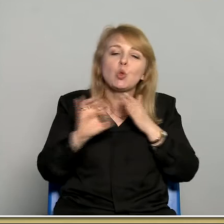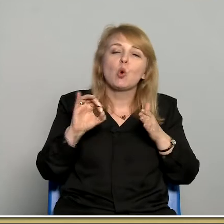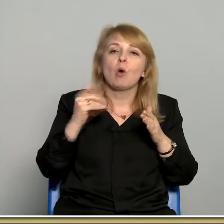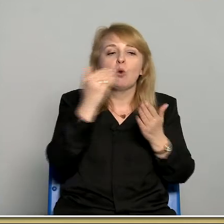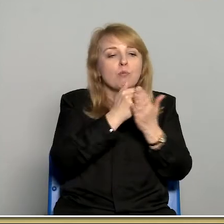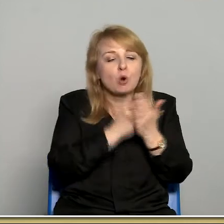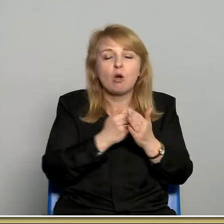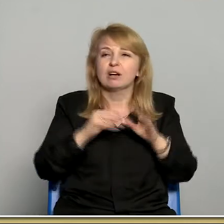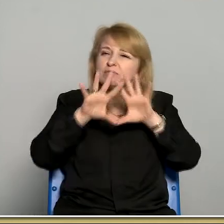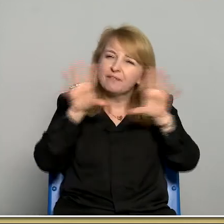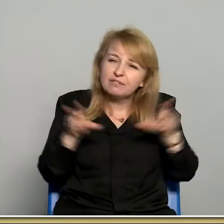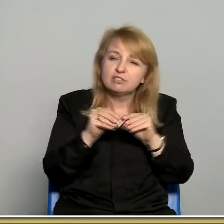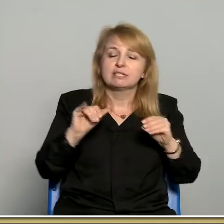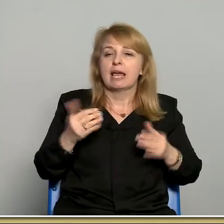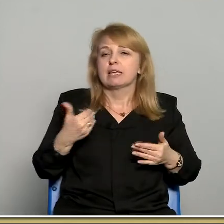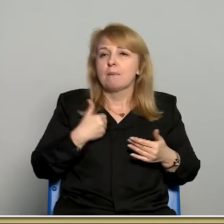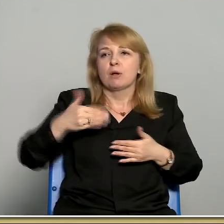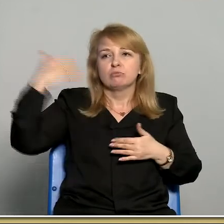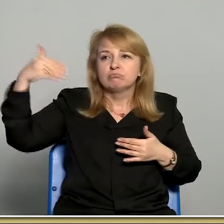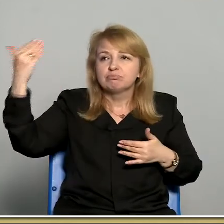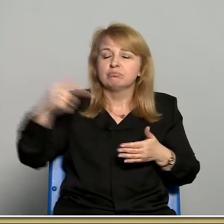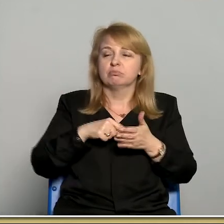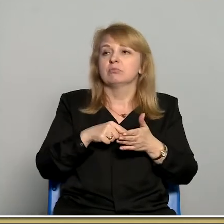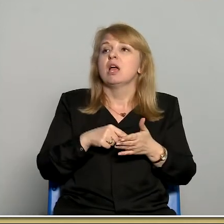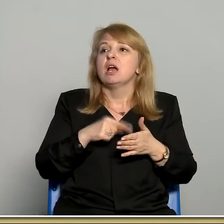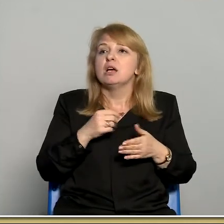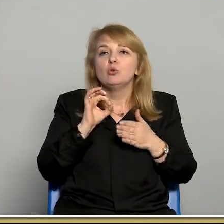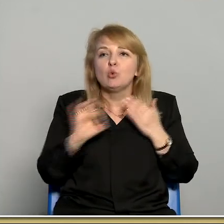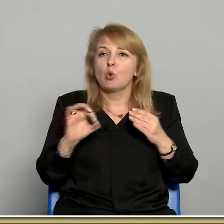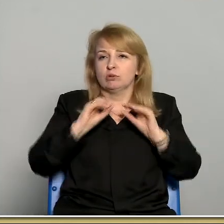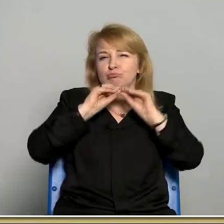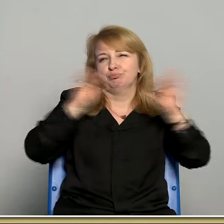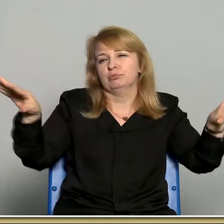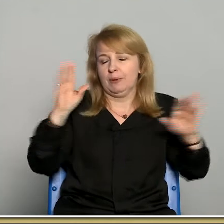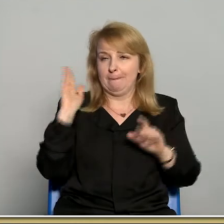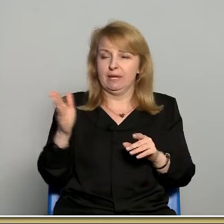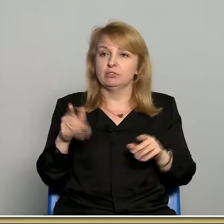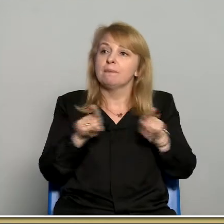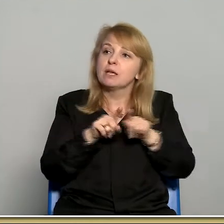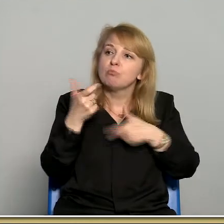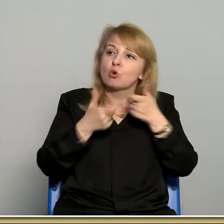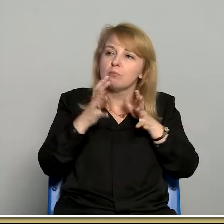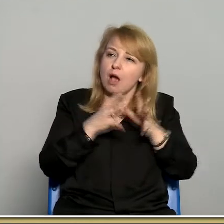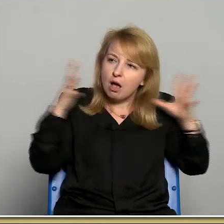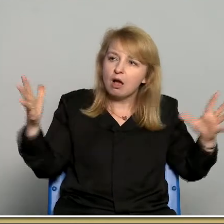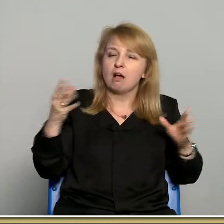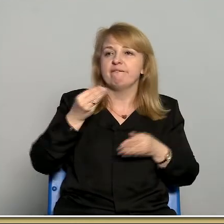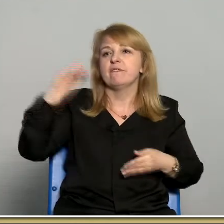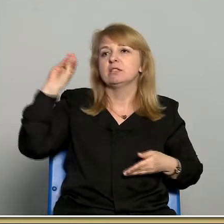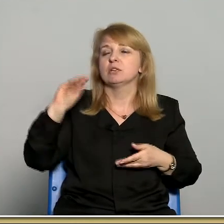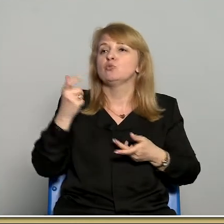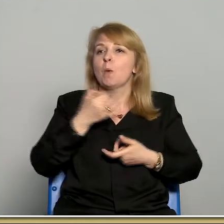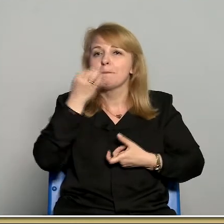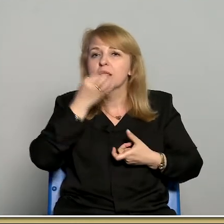programach, o których dzisiaj wspominała Pani Minister Wendel. Rozszerzamy również zakres tego, za co odpowiedzialni są